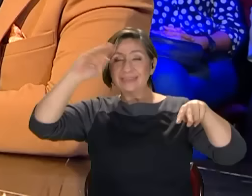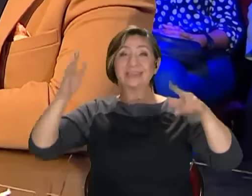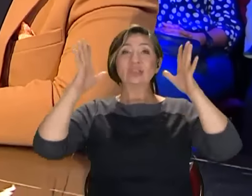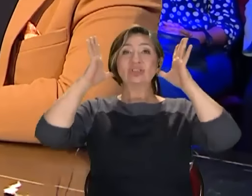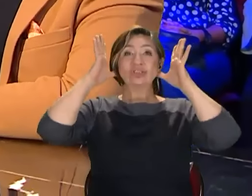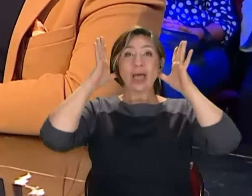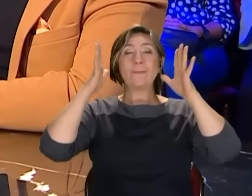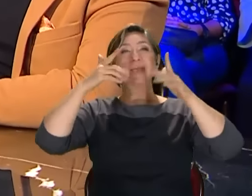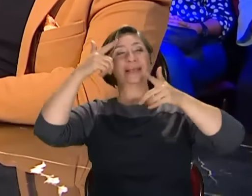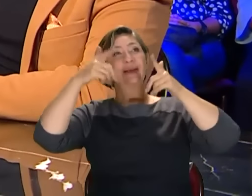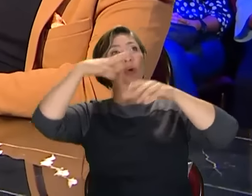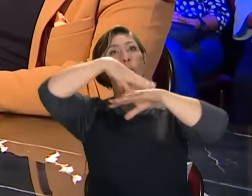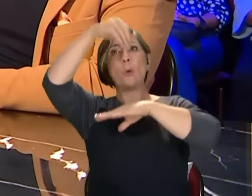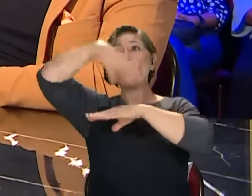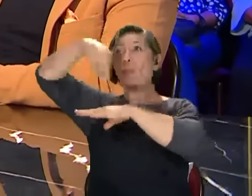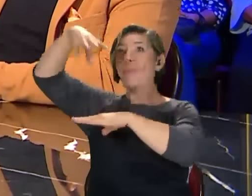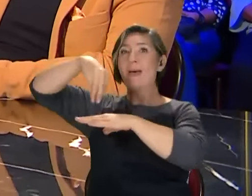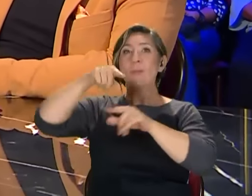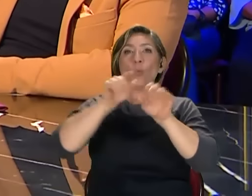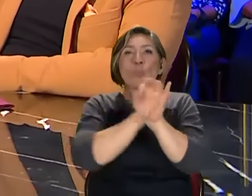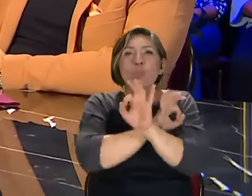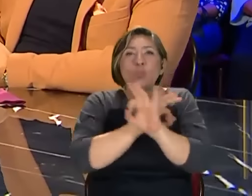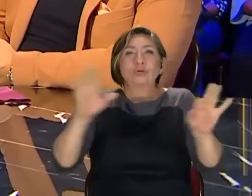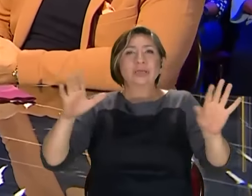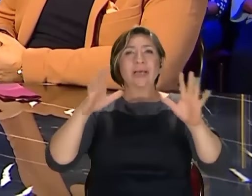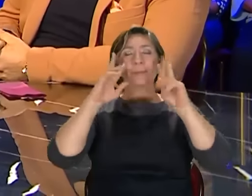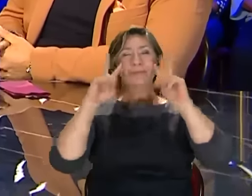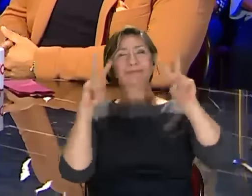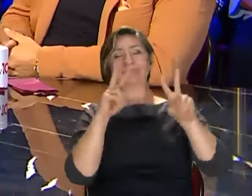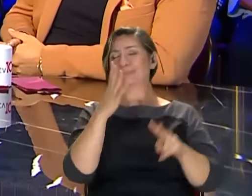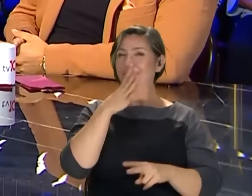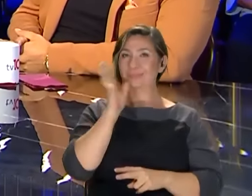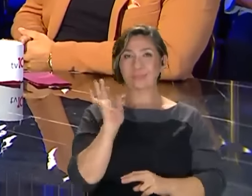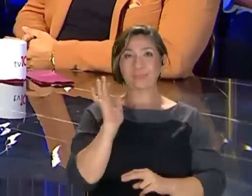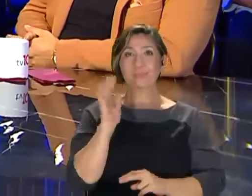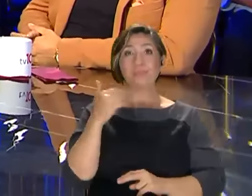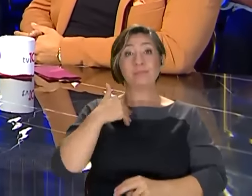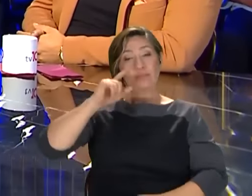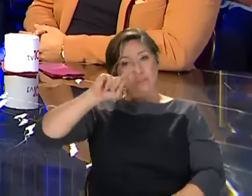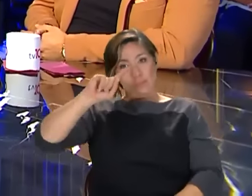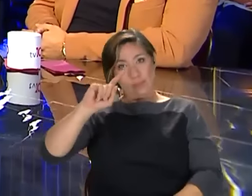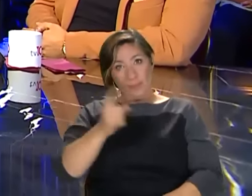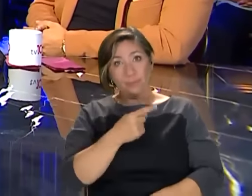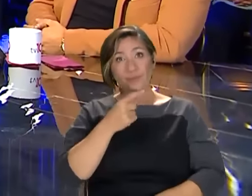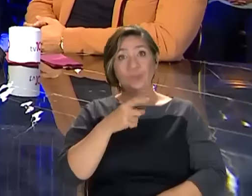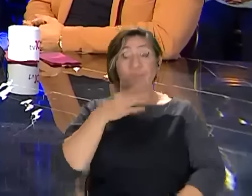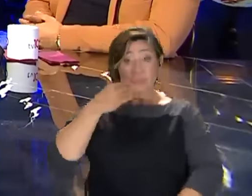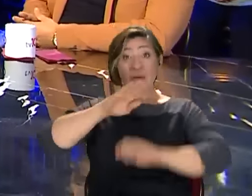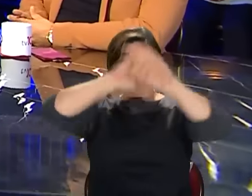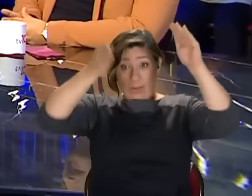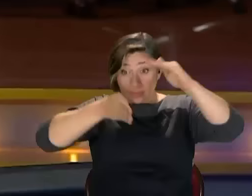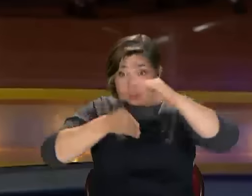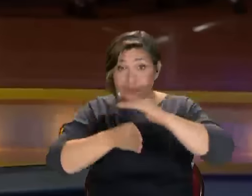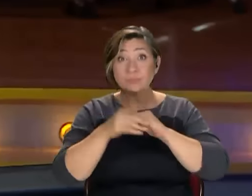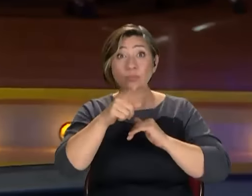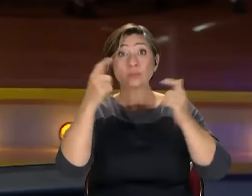cami ve diğer kubbeleriyle beraber bu muhteşem görüntüyü bilmiyorlar. Ben buldum, girdim Kapalı Çarşı'ya,